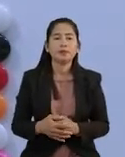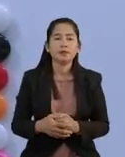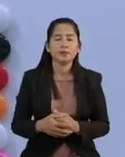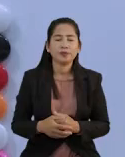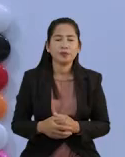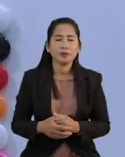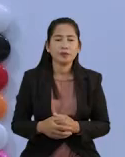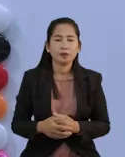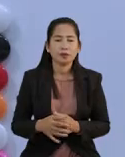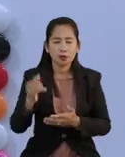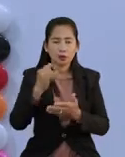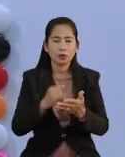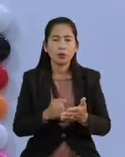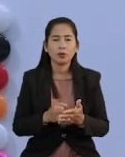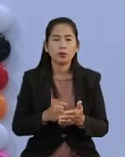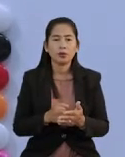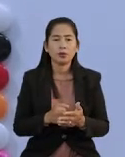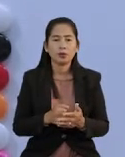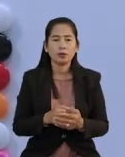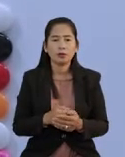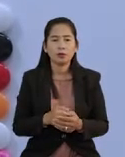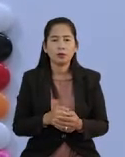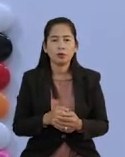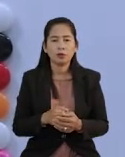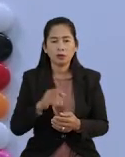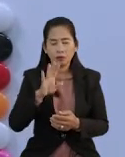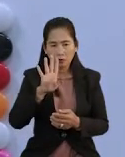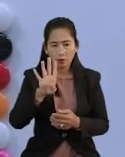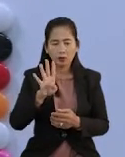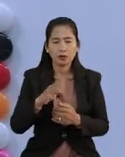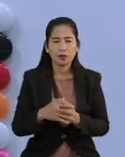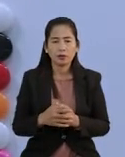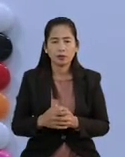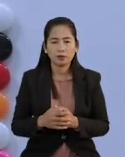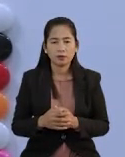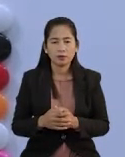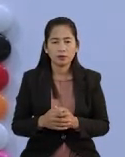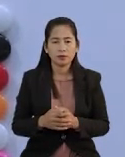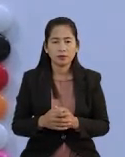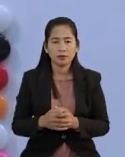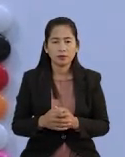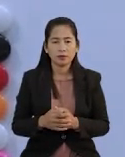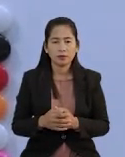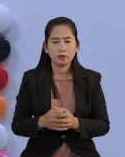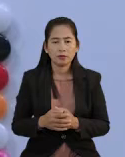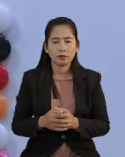chà nè kêu nâng cú vô chấm nún buôn chấm này tỏ